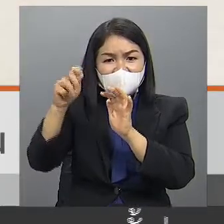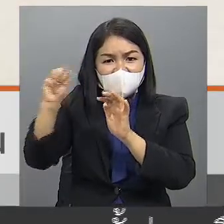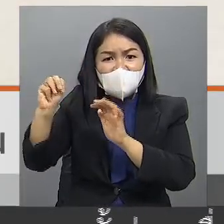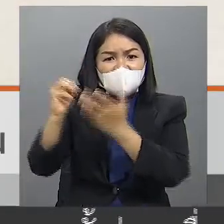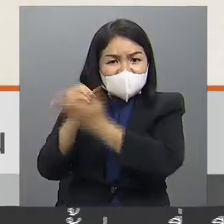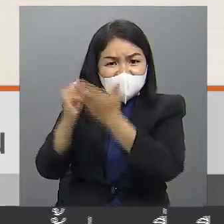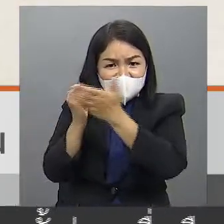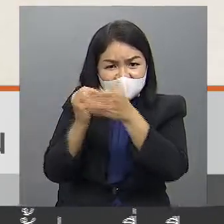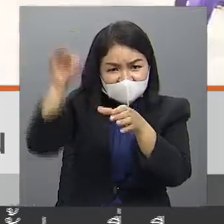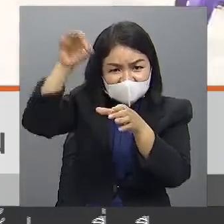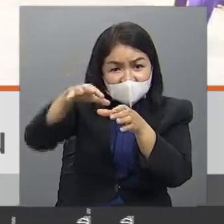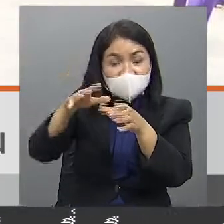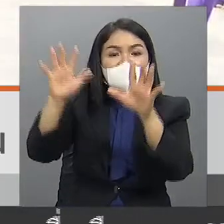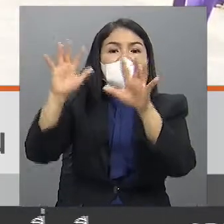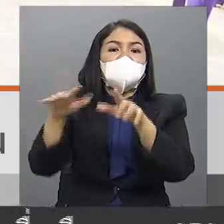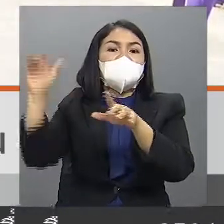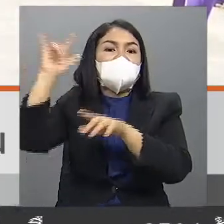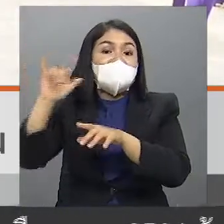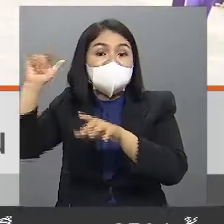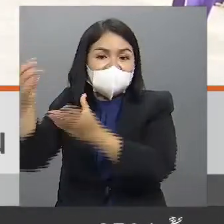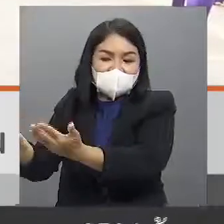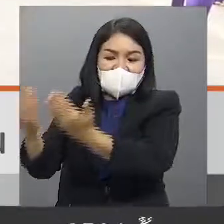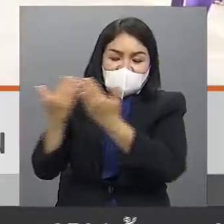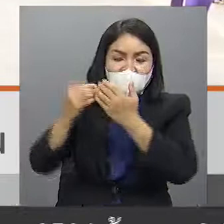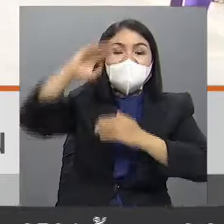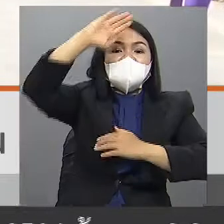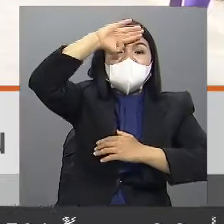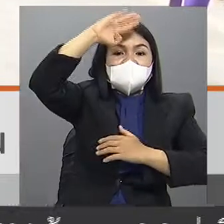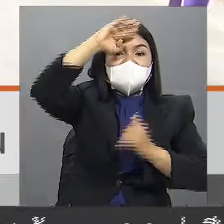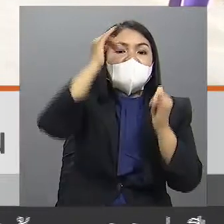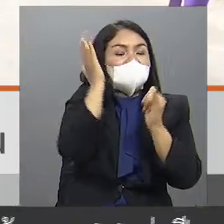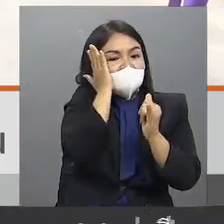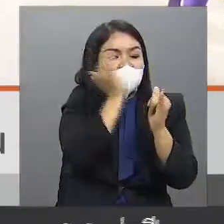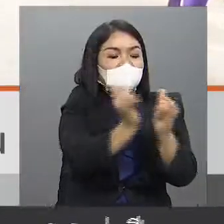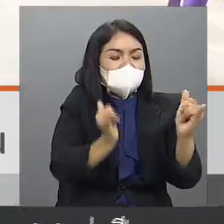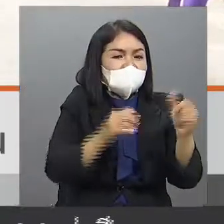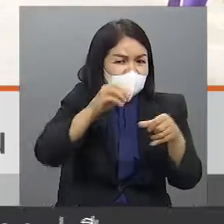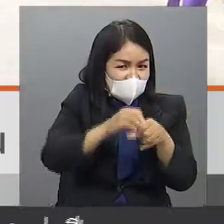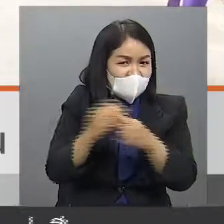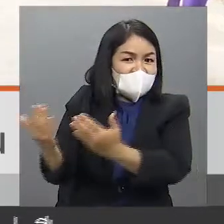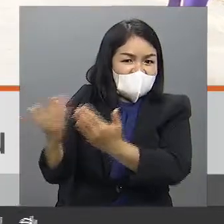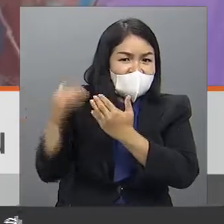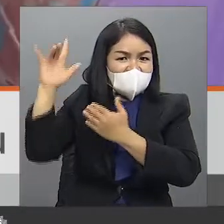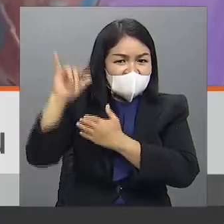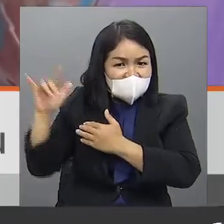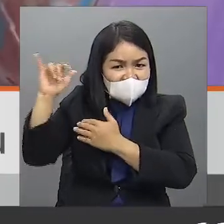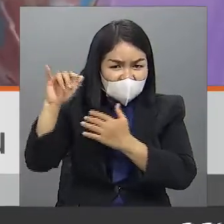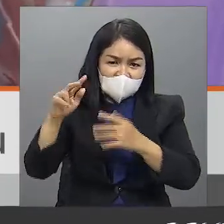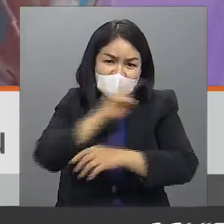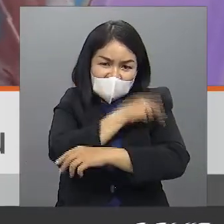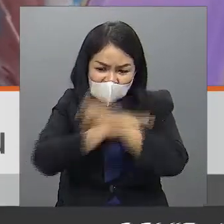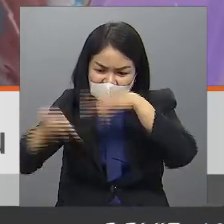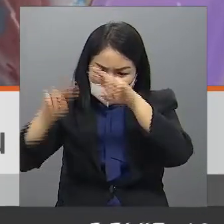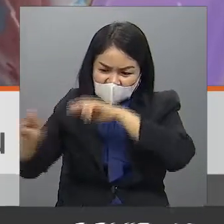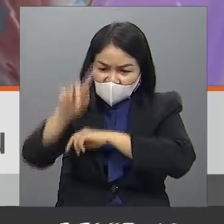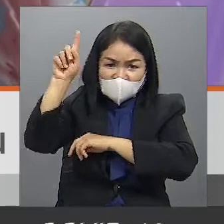ดเชื้อไวรัสโควิด-19นำมาฝากให้ผู้ป่วยที่รักษาตัวในโรงพยาบาลนะคะสนามสงขลาจิตเวชแต่รู้สึกผิดสังเกตเนื่องจากว่าฝาขวด